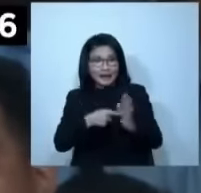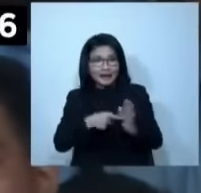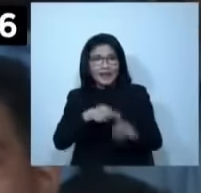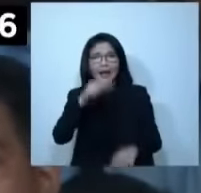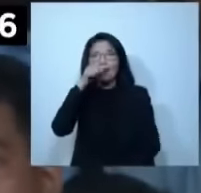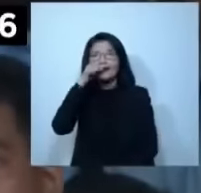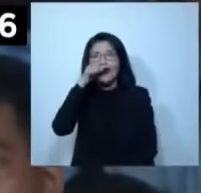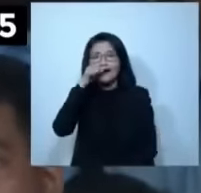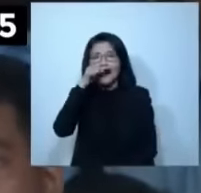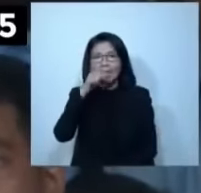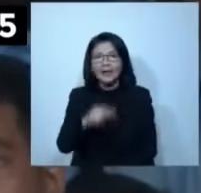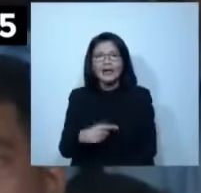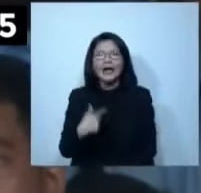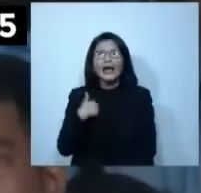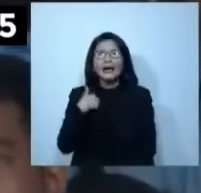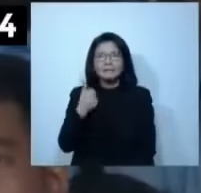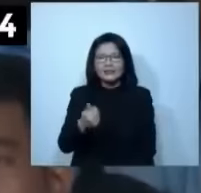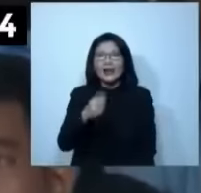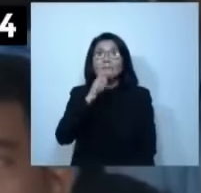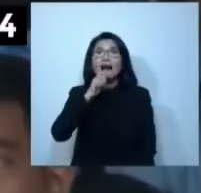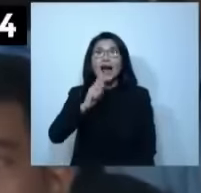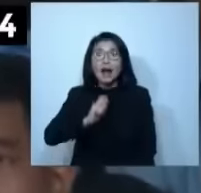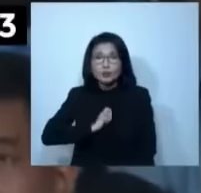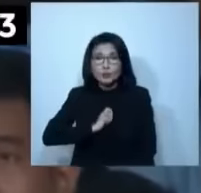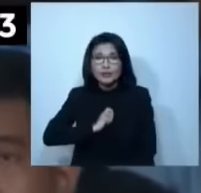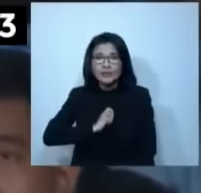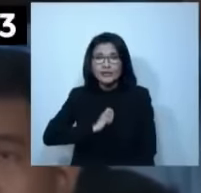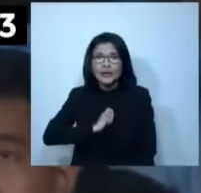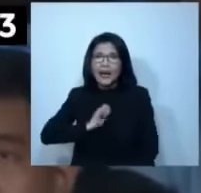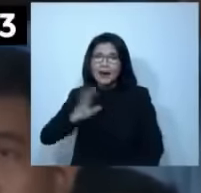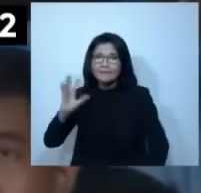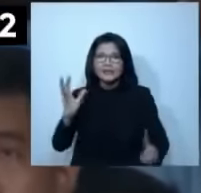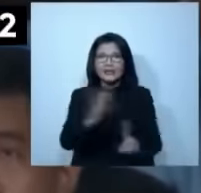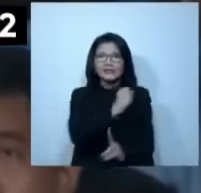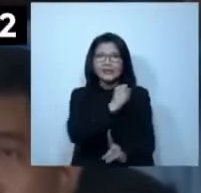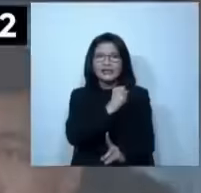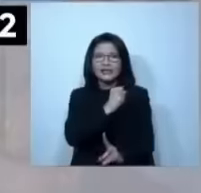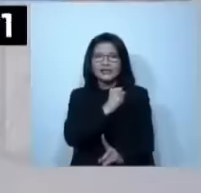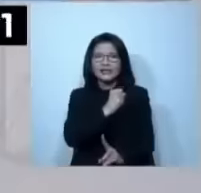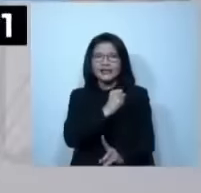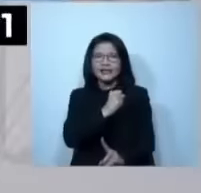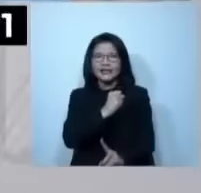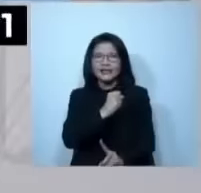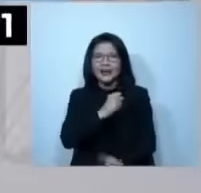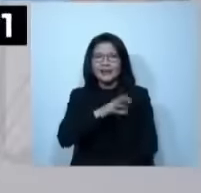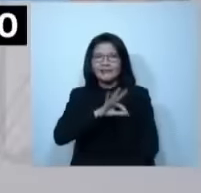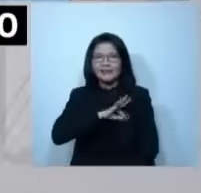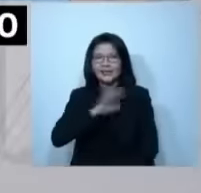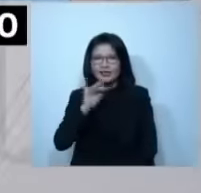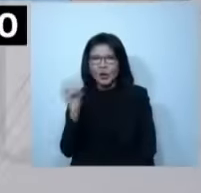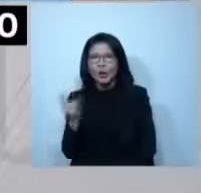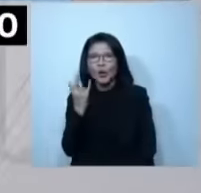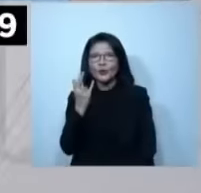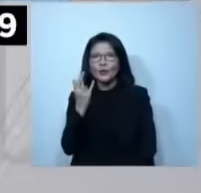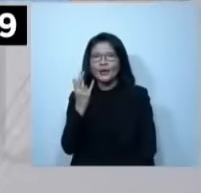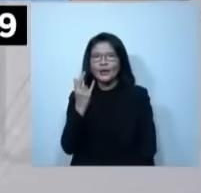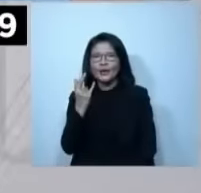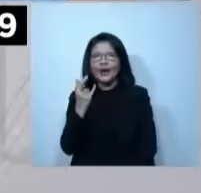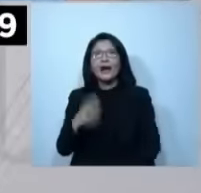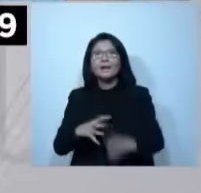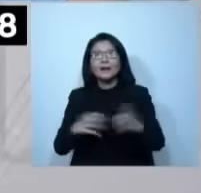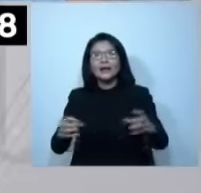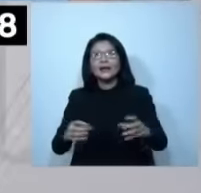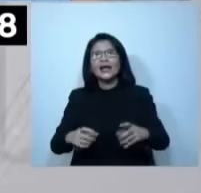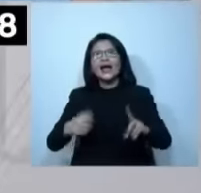Bapak bisa mengakui prestasi pemerintah Jokowi dalam mengembangkan